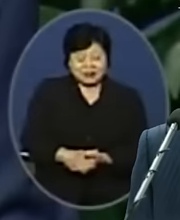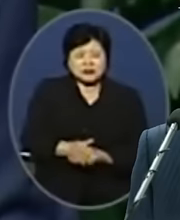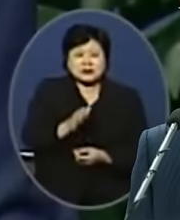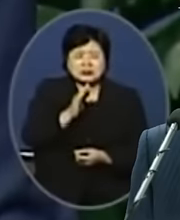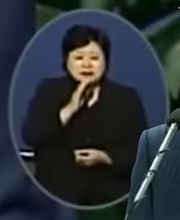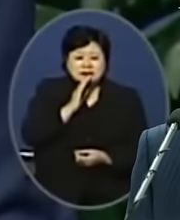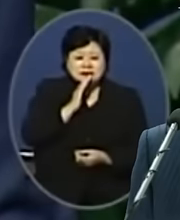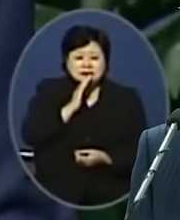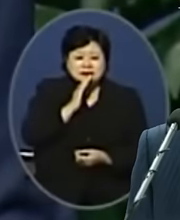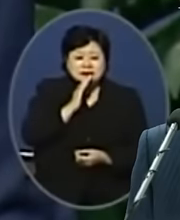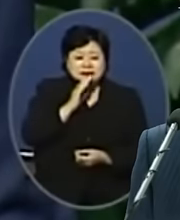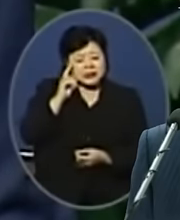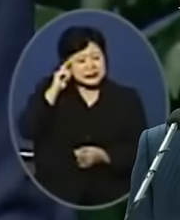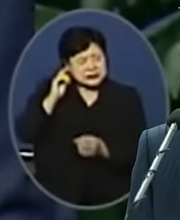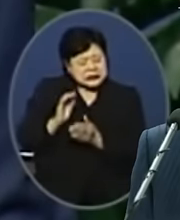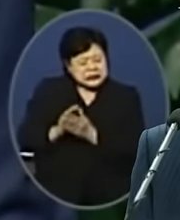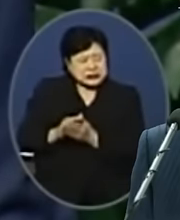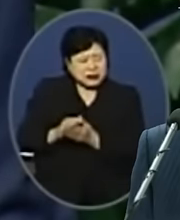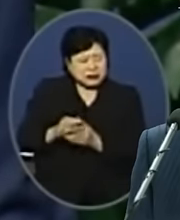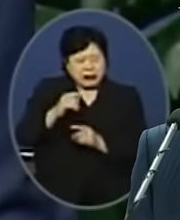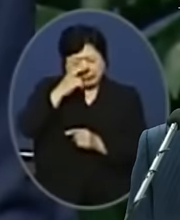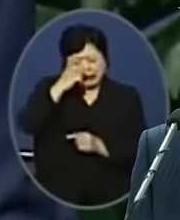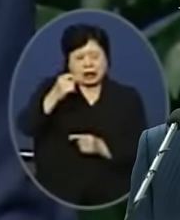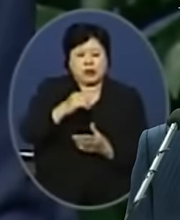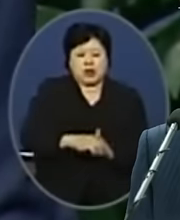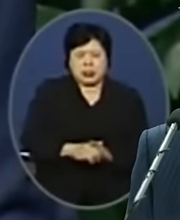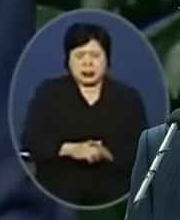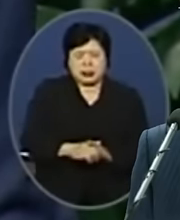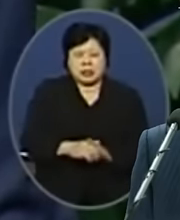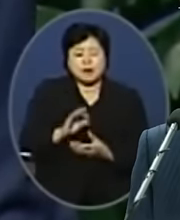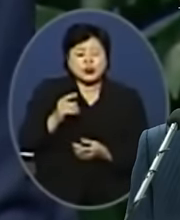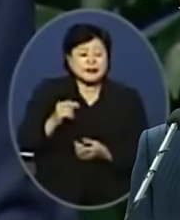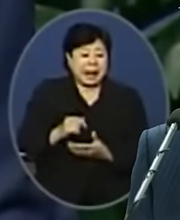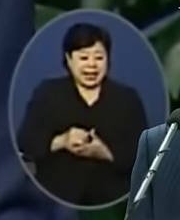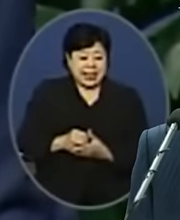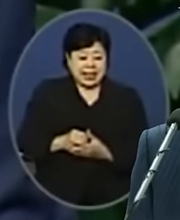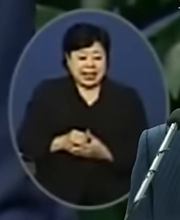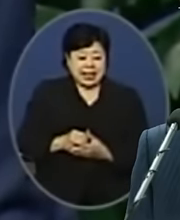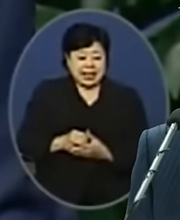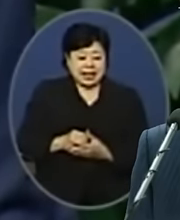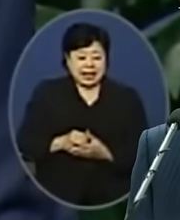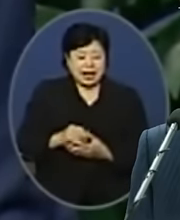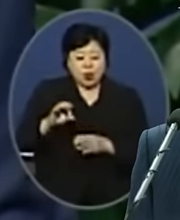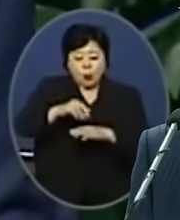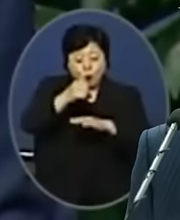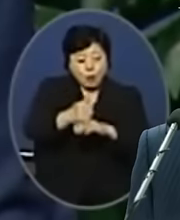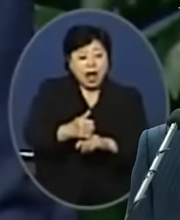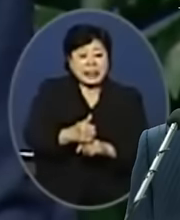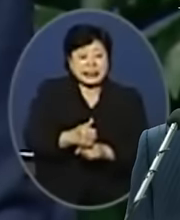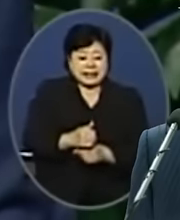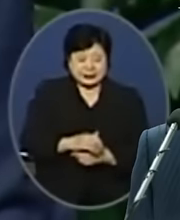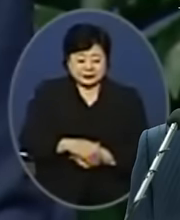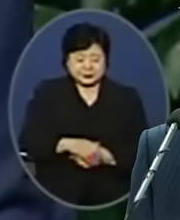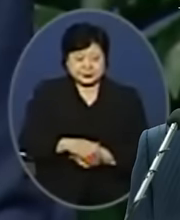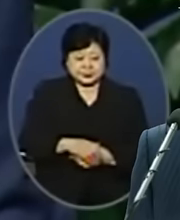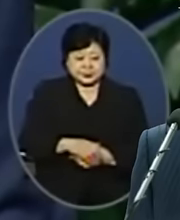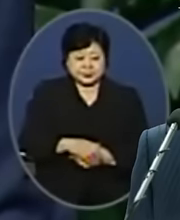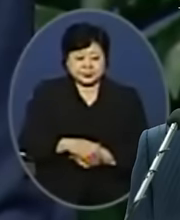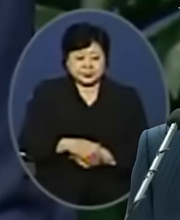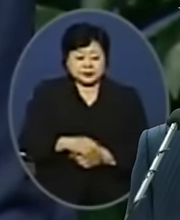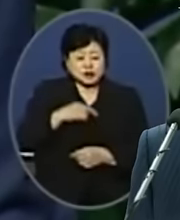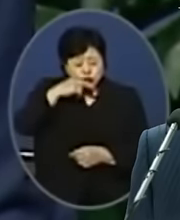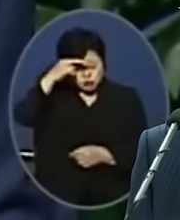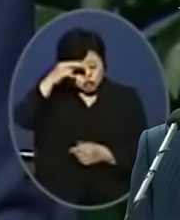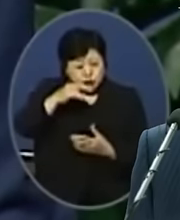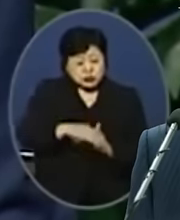그만큼 여러분 신경이 예민합니다. 이 보디바르의 왕인 애굽 왕이